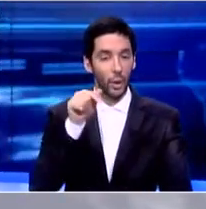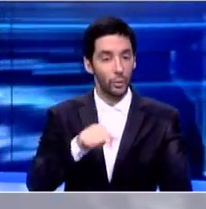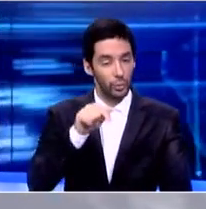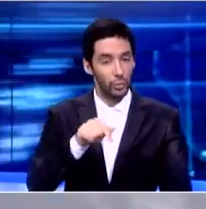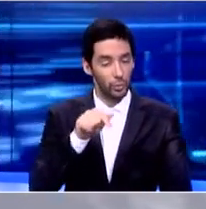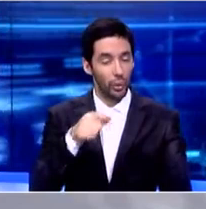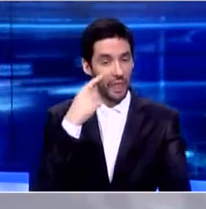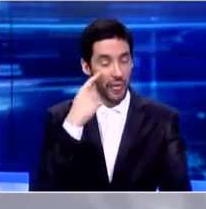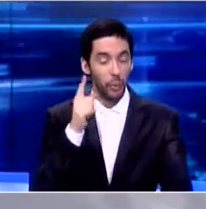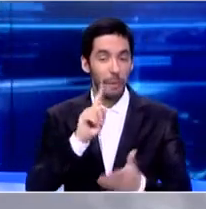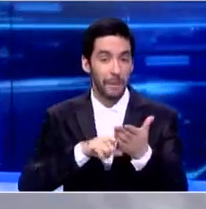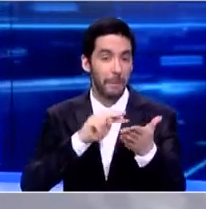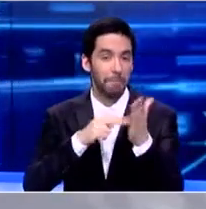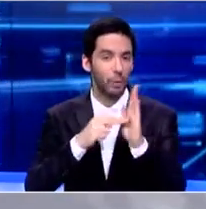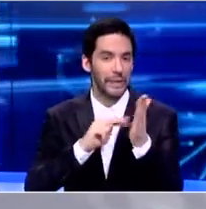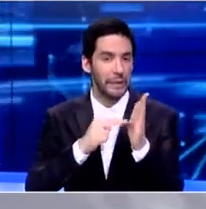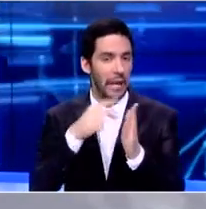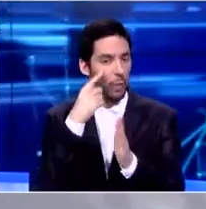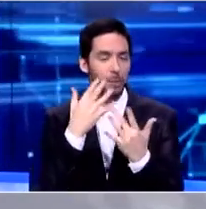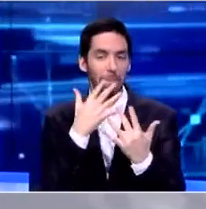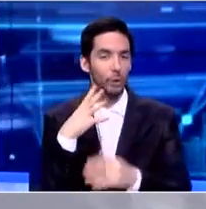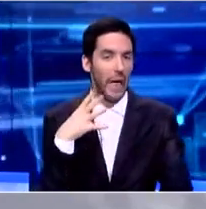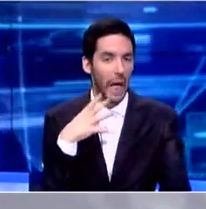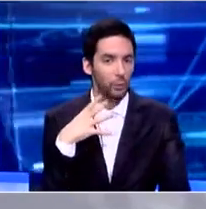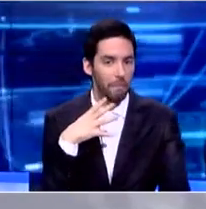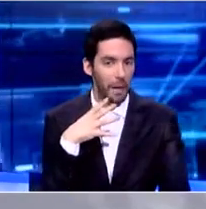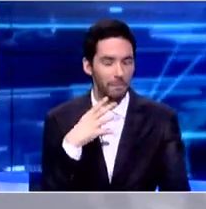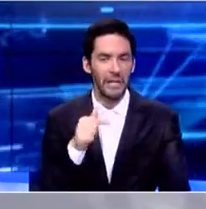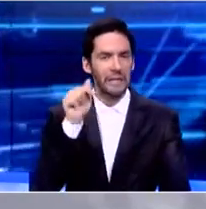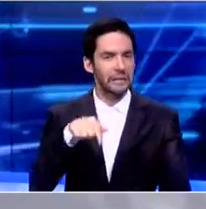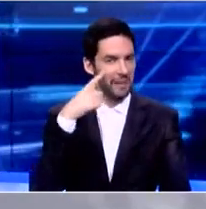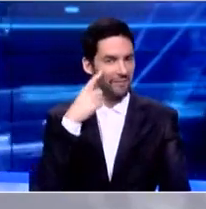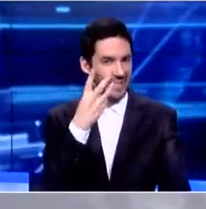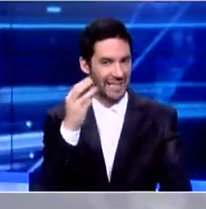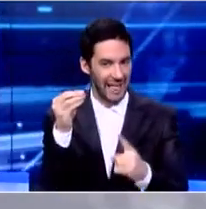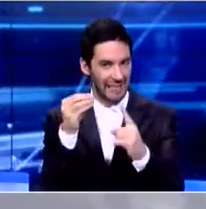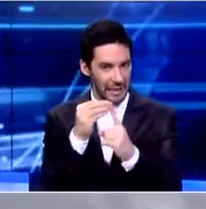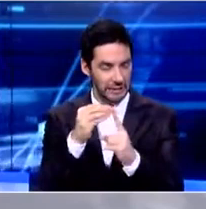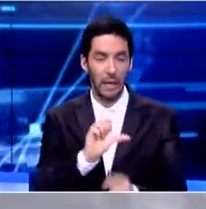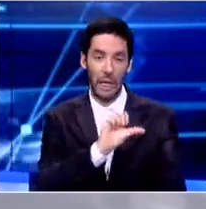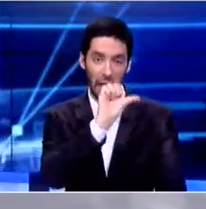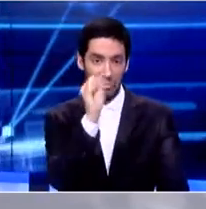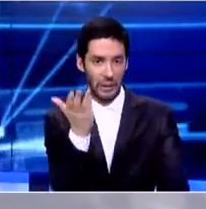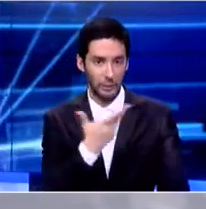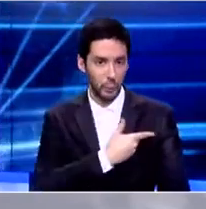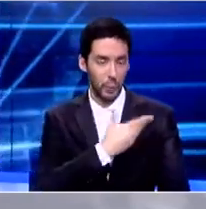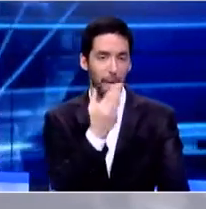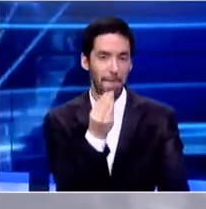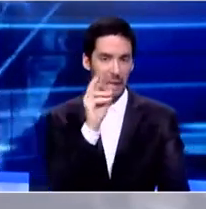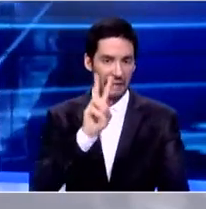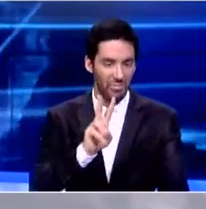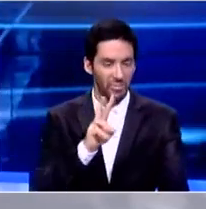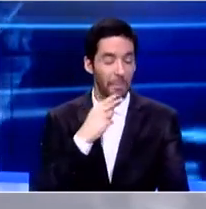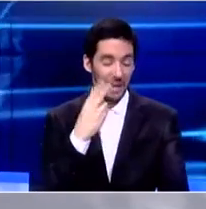ορθή. Ο αριθμός των κρουσμάτων που ανακοινώθηκαν σήμερα είναι μικρότερος σε σχέση με τον αριθμό που είχαμε χθες και